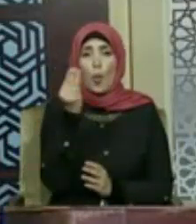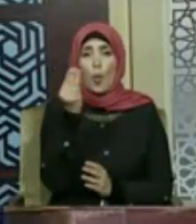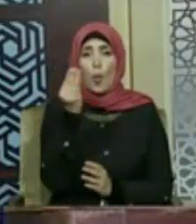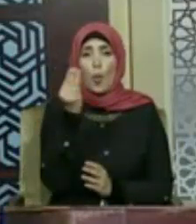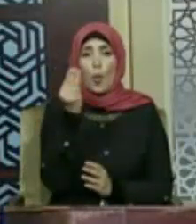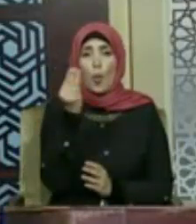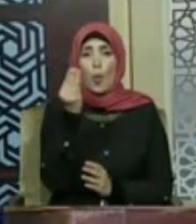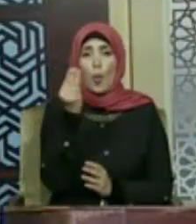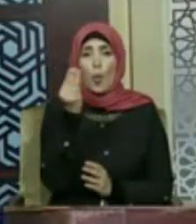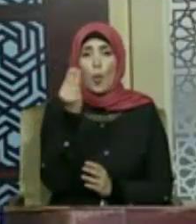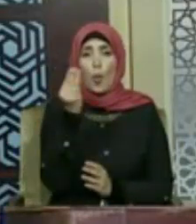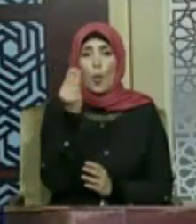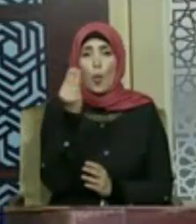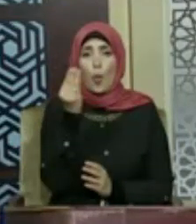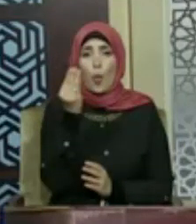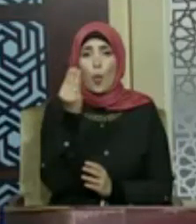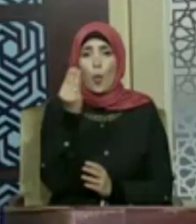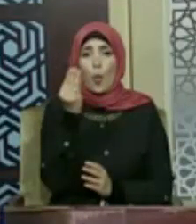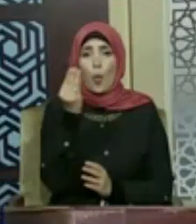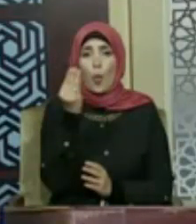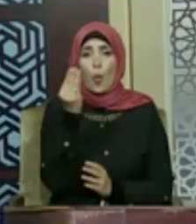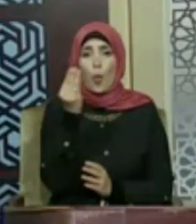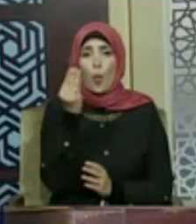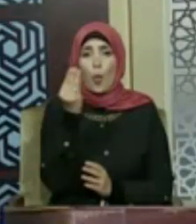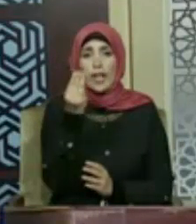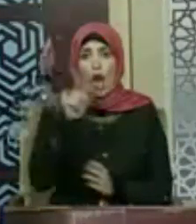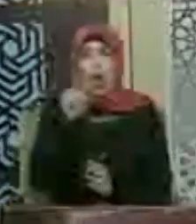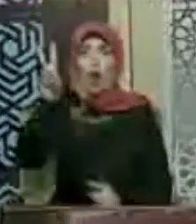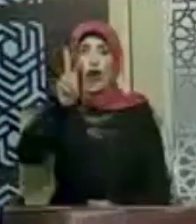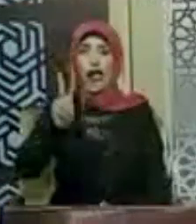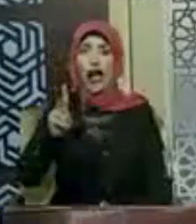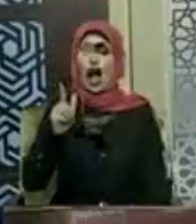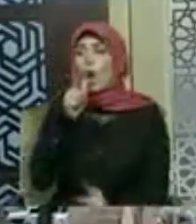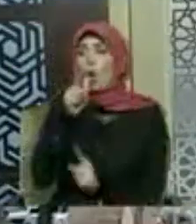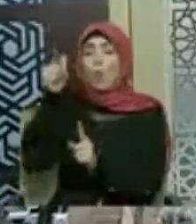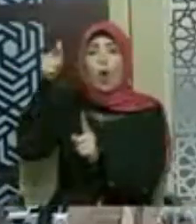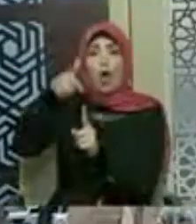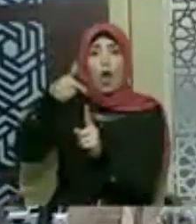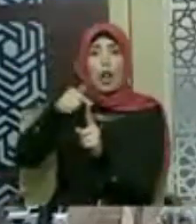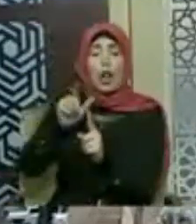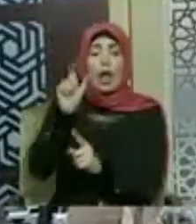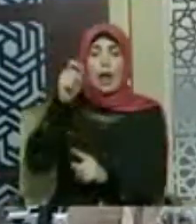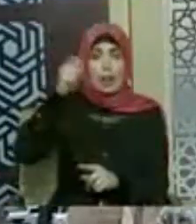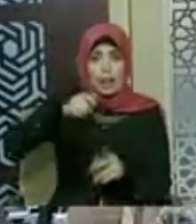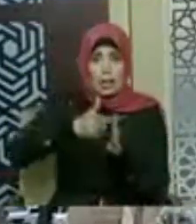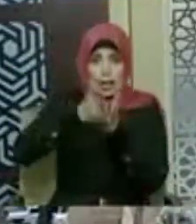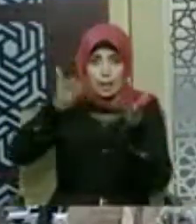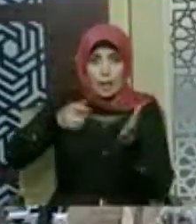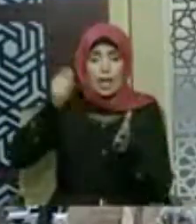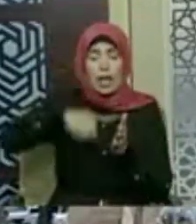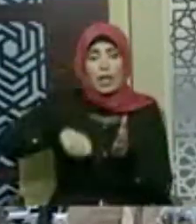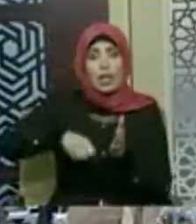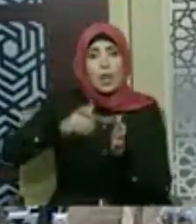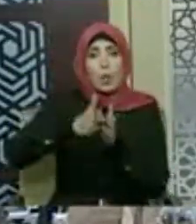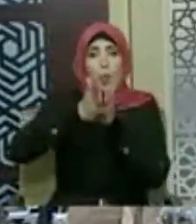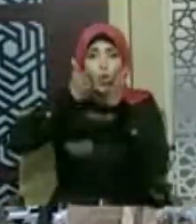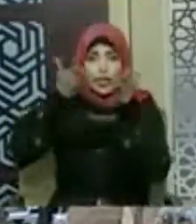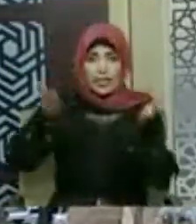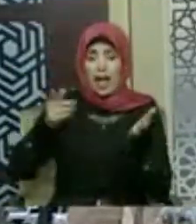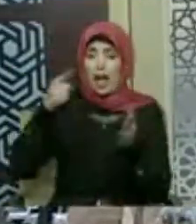لموسى: إنك بالوادي المقدس طوى. وكلم فيها موسى عليه